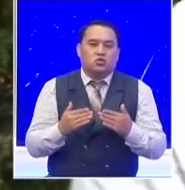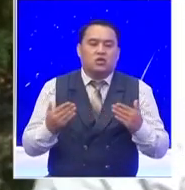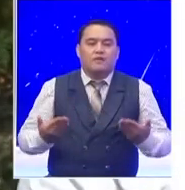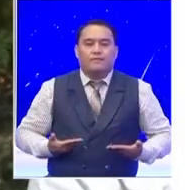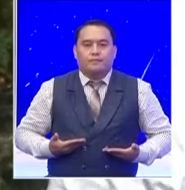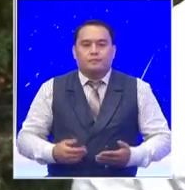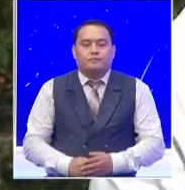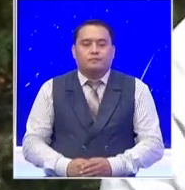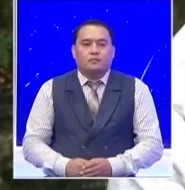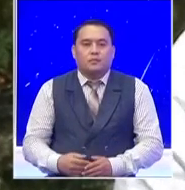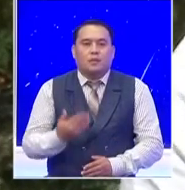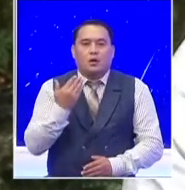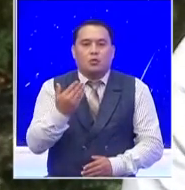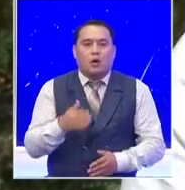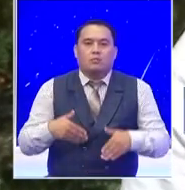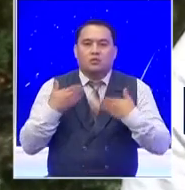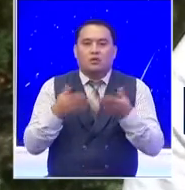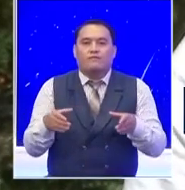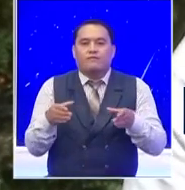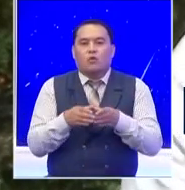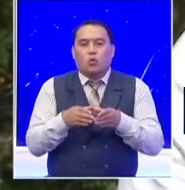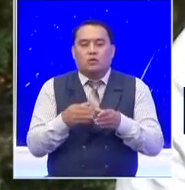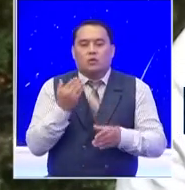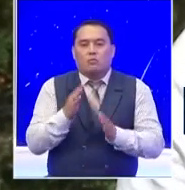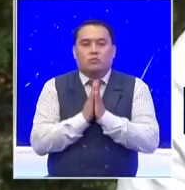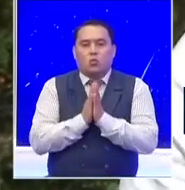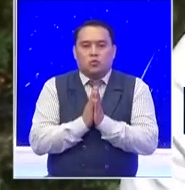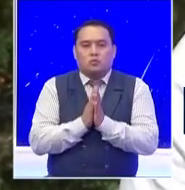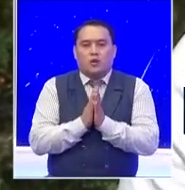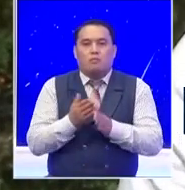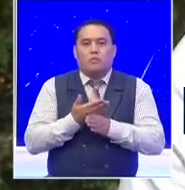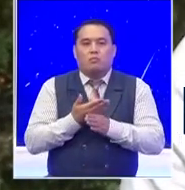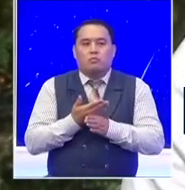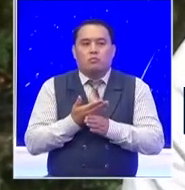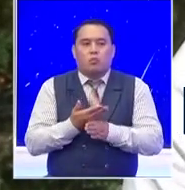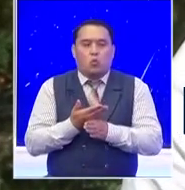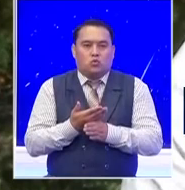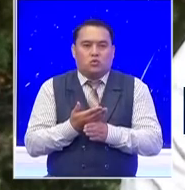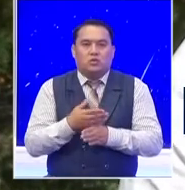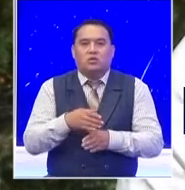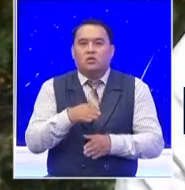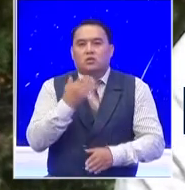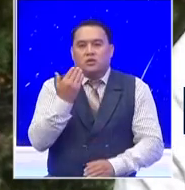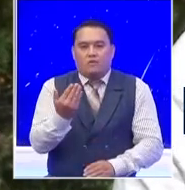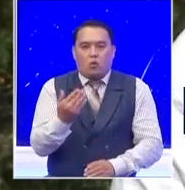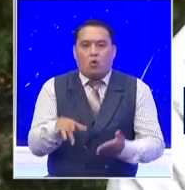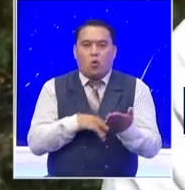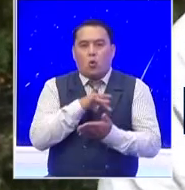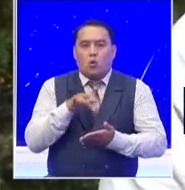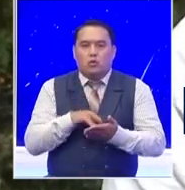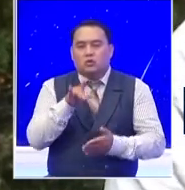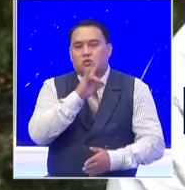сестра обратилась в фонд «Харикет» с просьбой помочь данной жительнице города